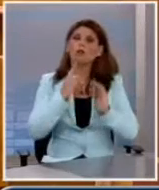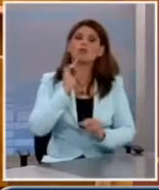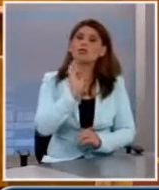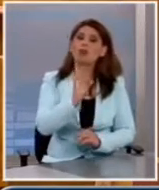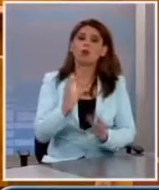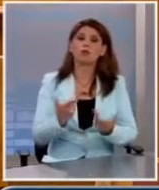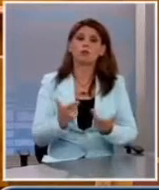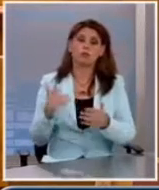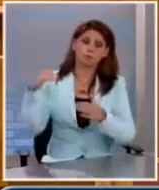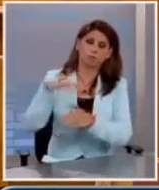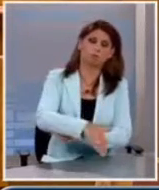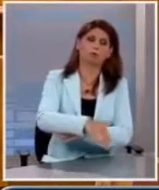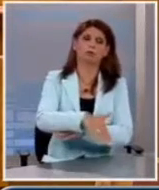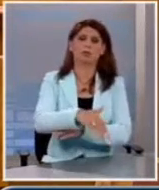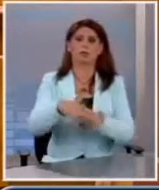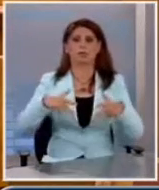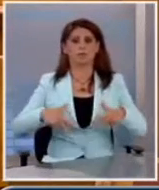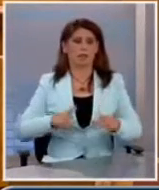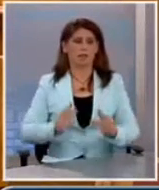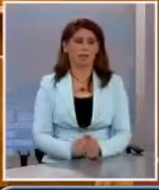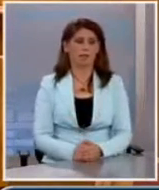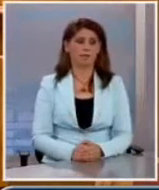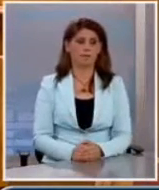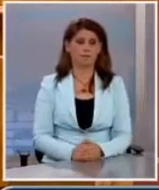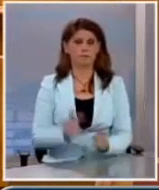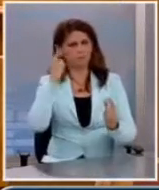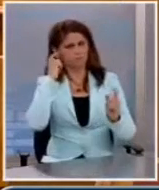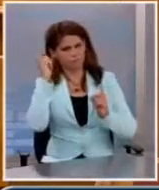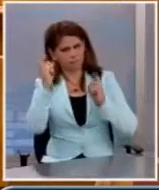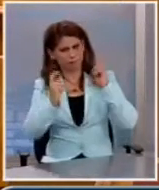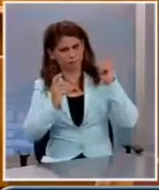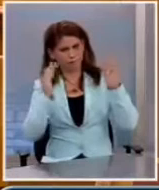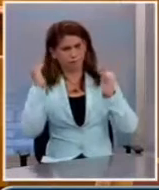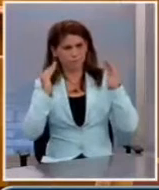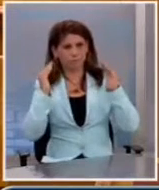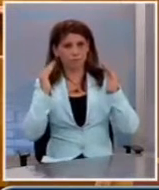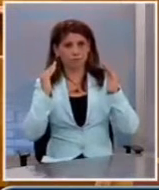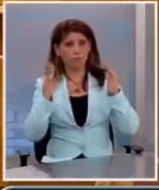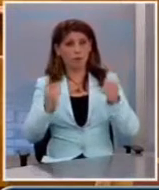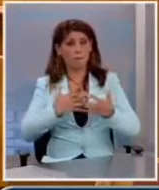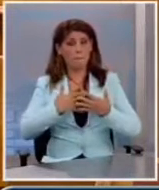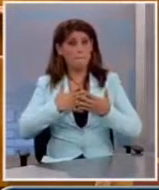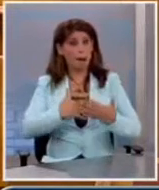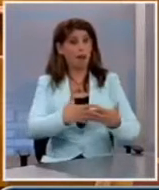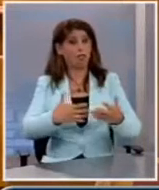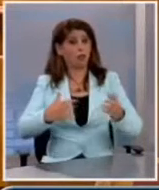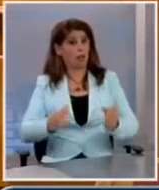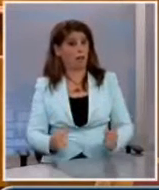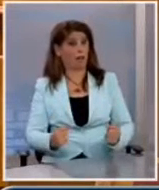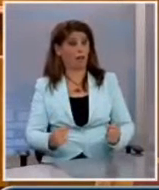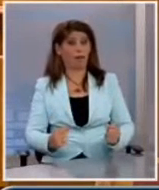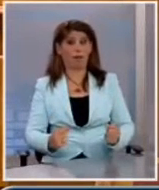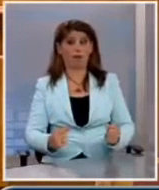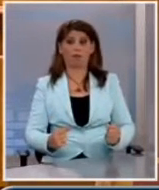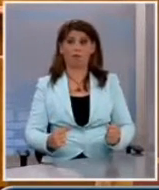κυβέρνηση. Και διερωτάτε κανείς, τόσο πάθος έχετε με τις καρέκλες? Δεν μπορεί να κάνετε